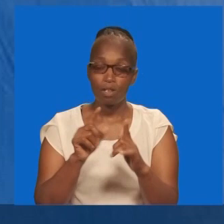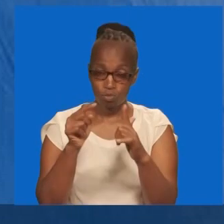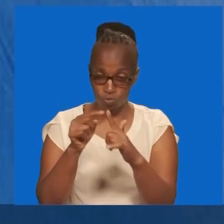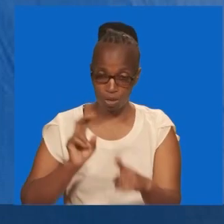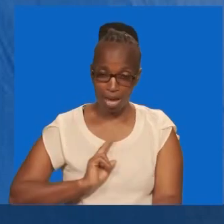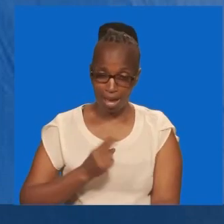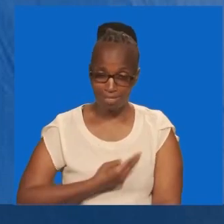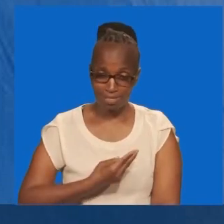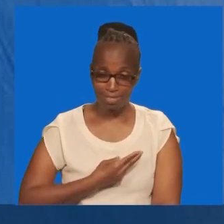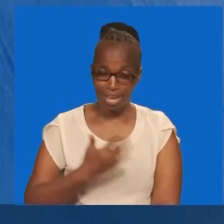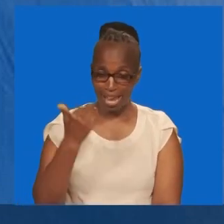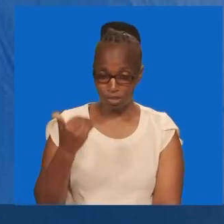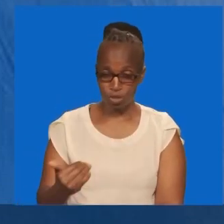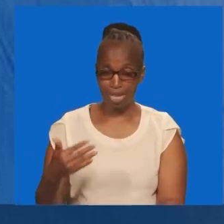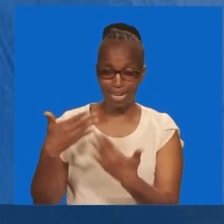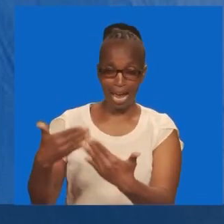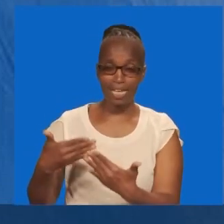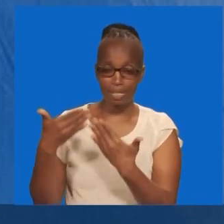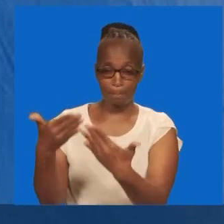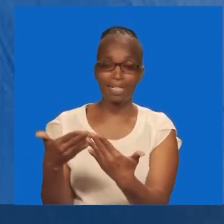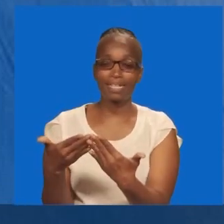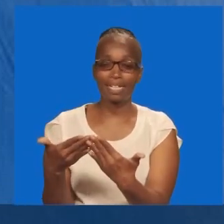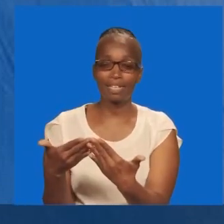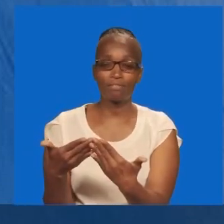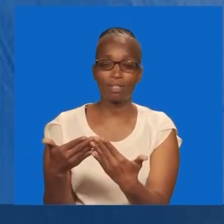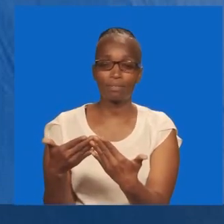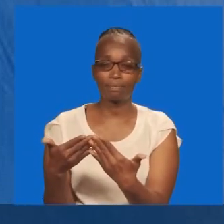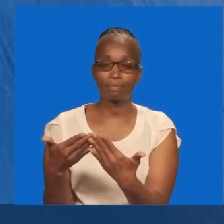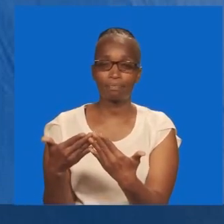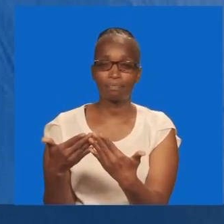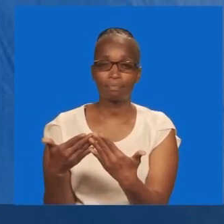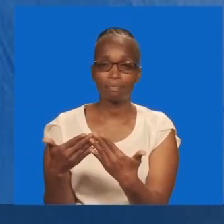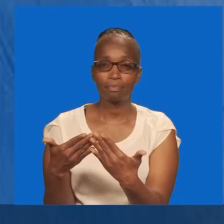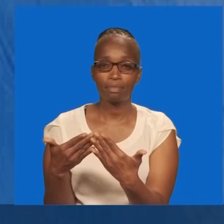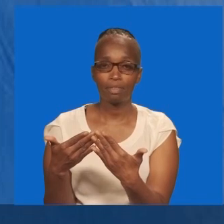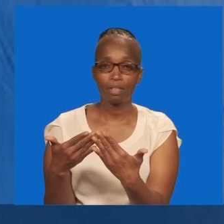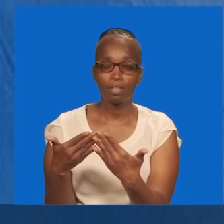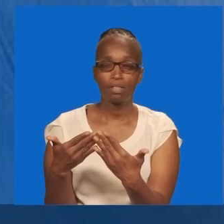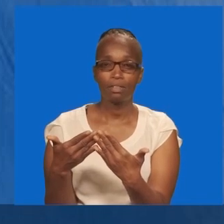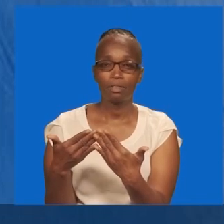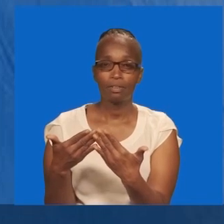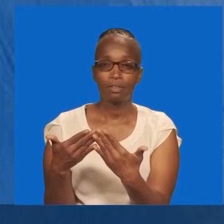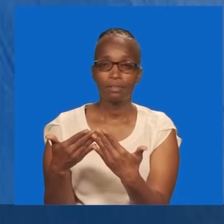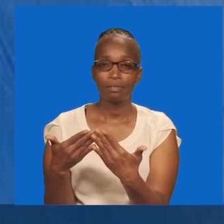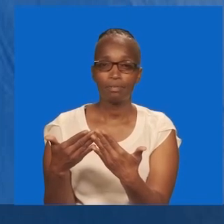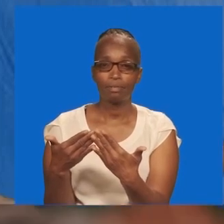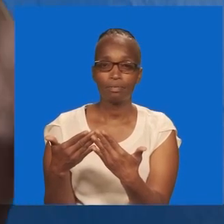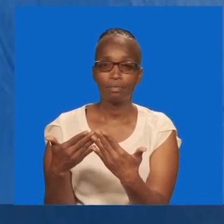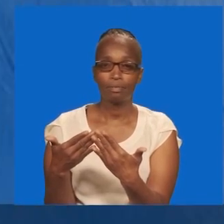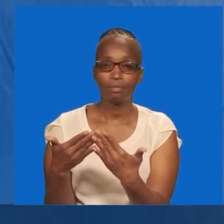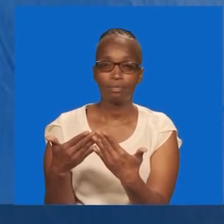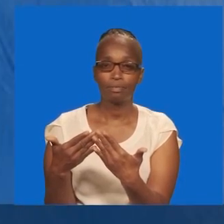Unto us a child is given, mtoto alitolewa ama alitolewa